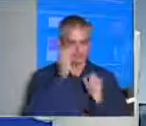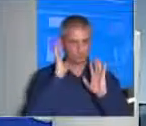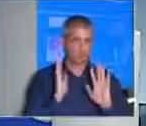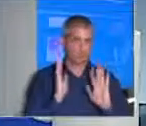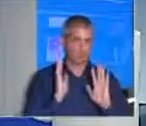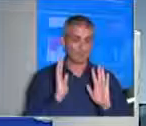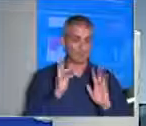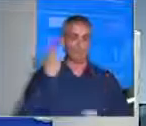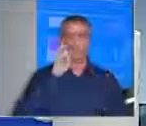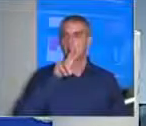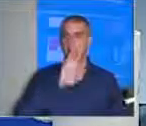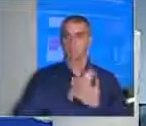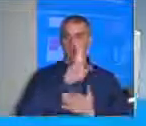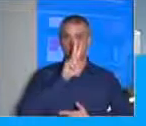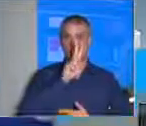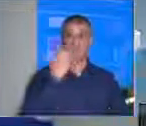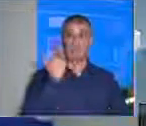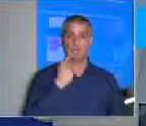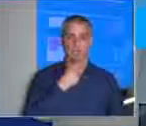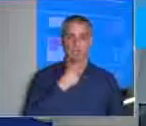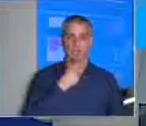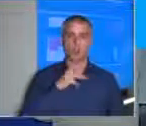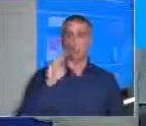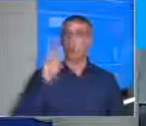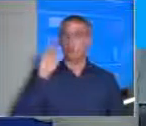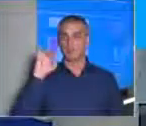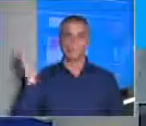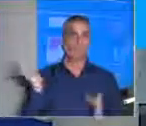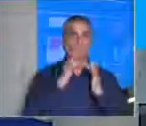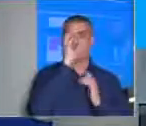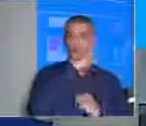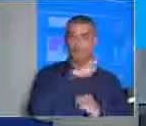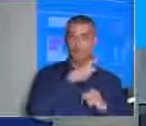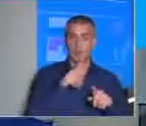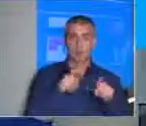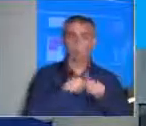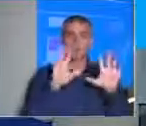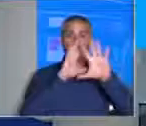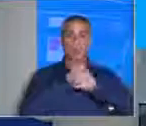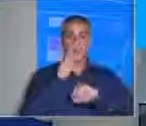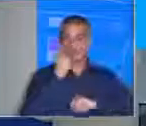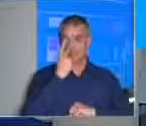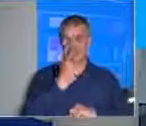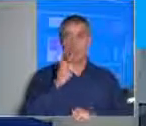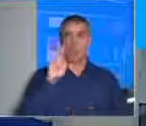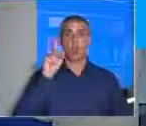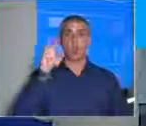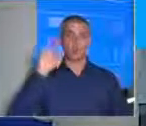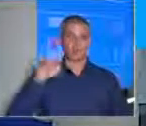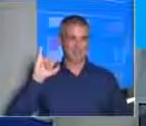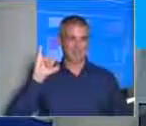קוריוז, ב-2012 שהיה רומני מול אובמה, אז באותו לילה היה נראה שרומני,